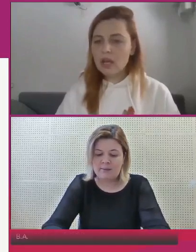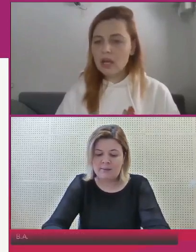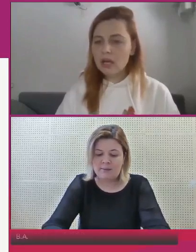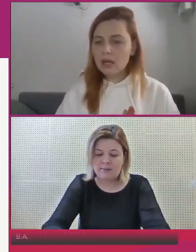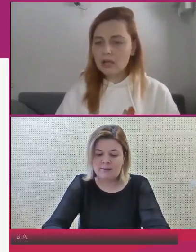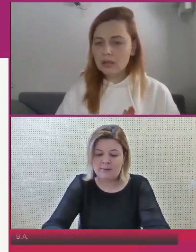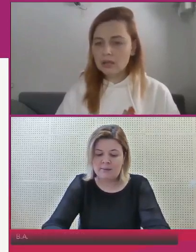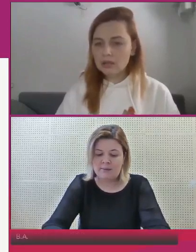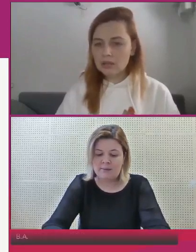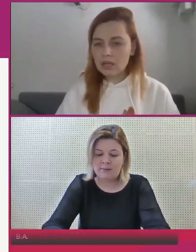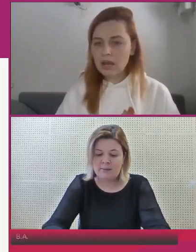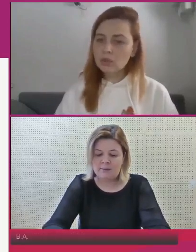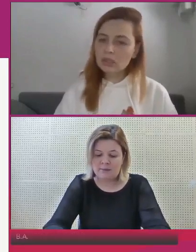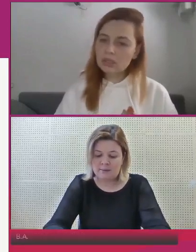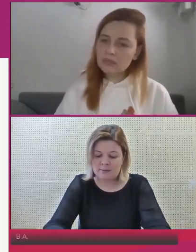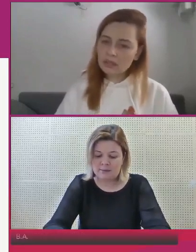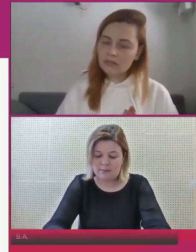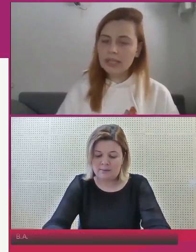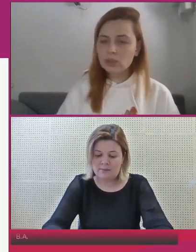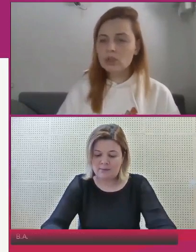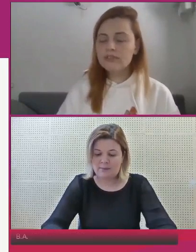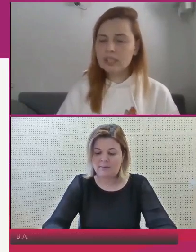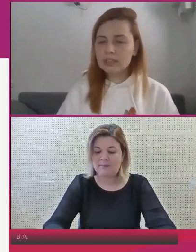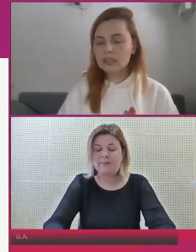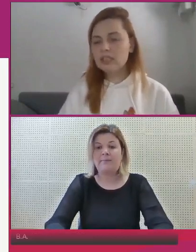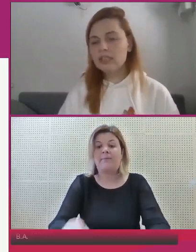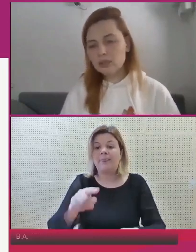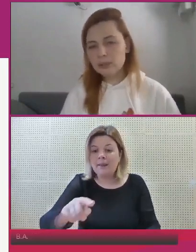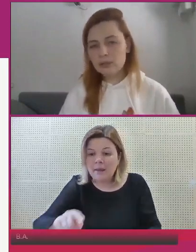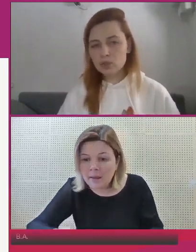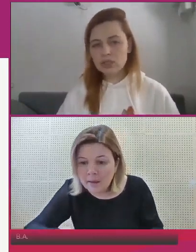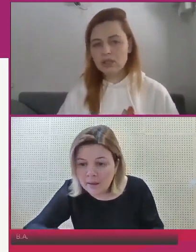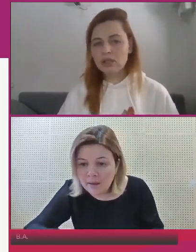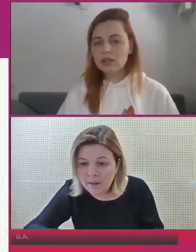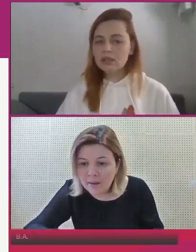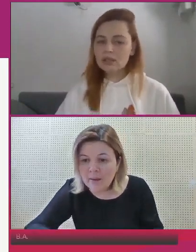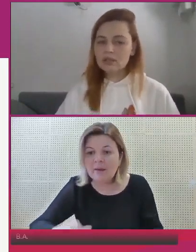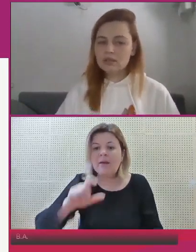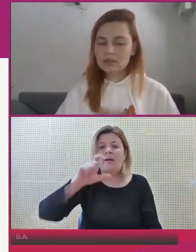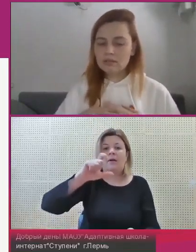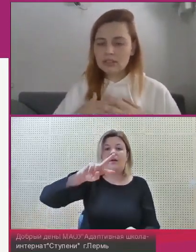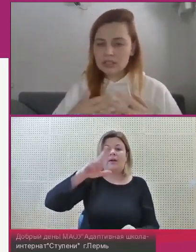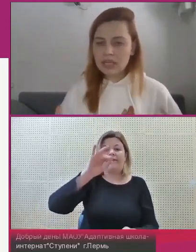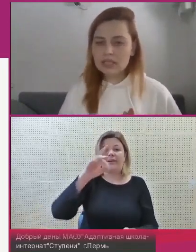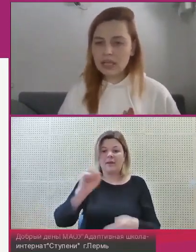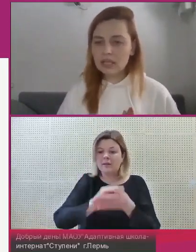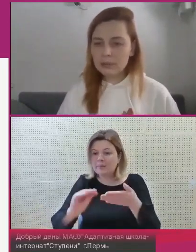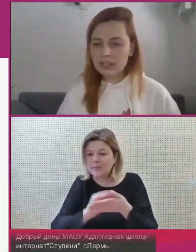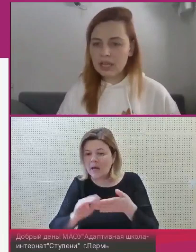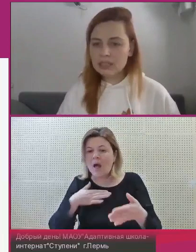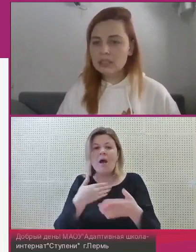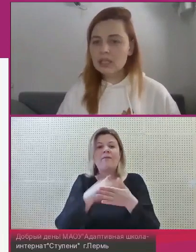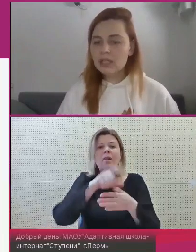Волонтеров, а вот Эльвира, волонтеров нет. Их нет, потому что вы не знаете, как